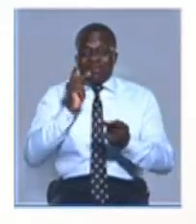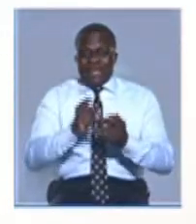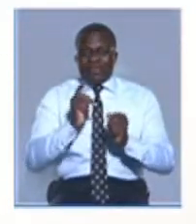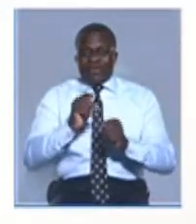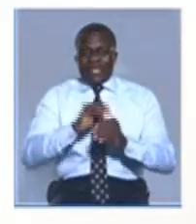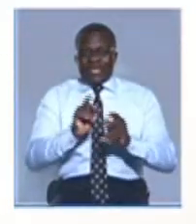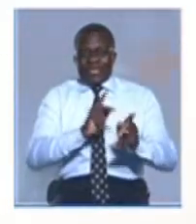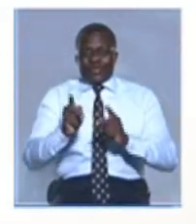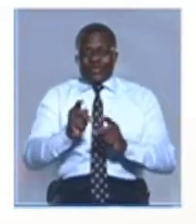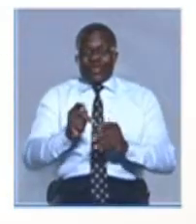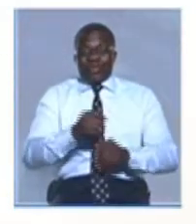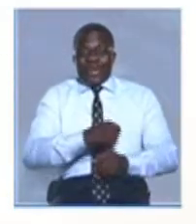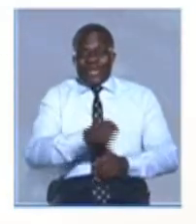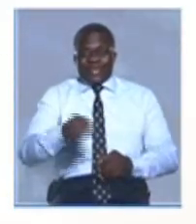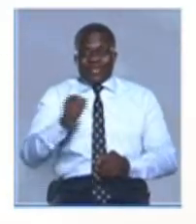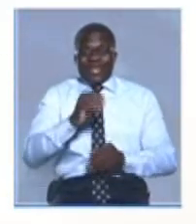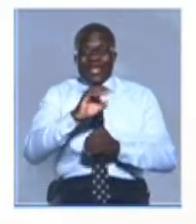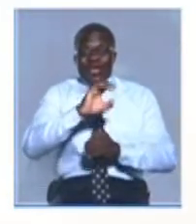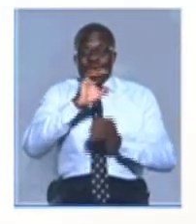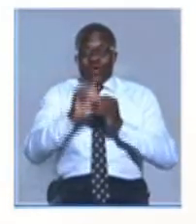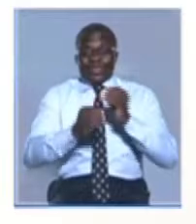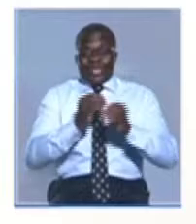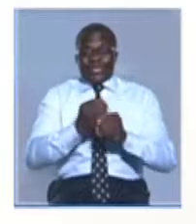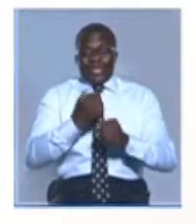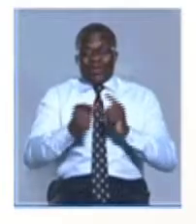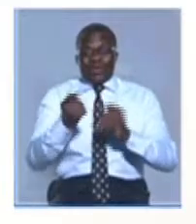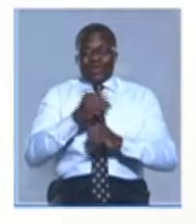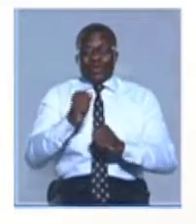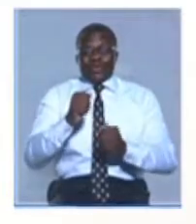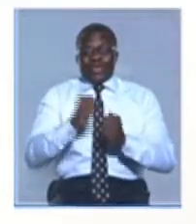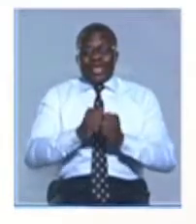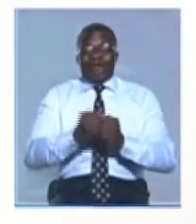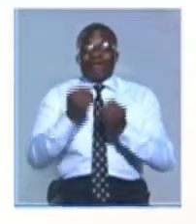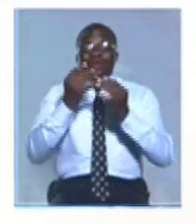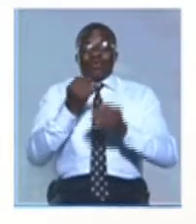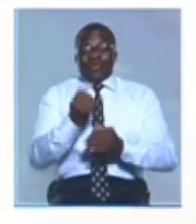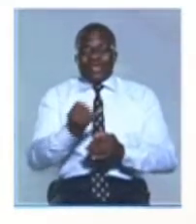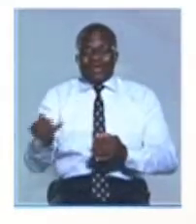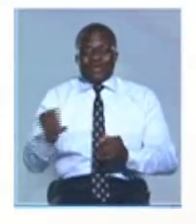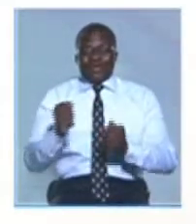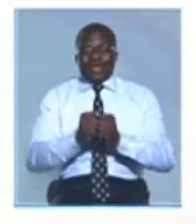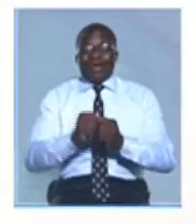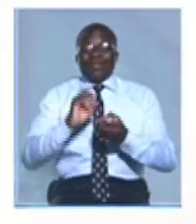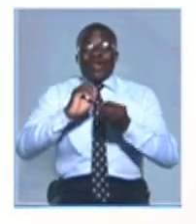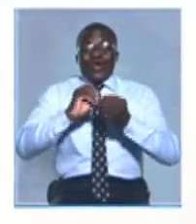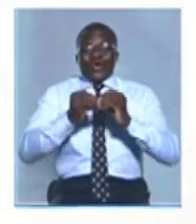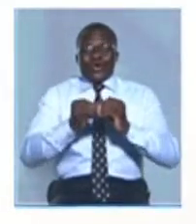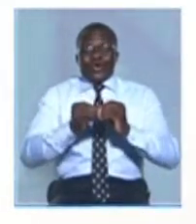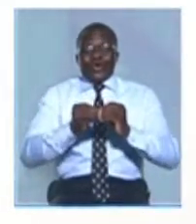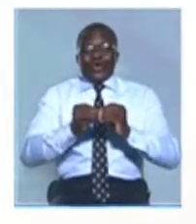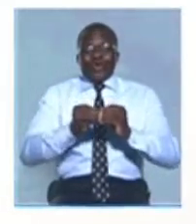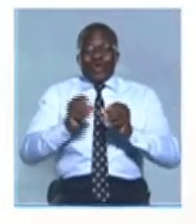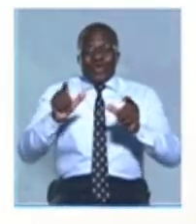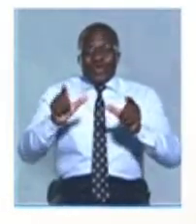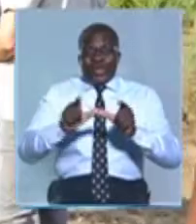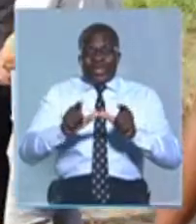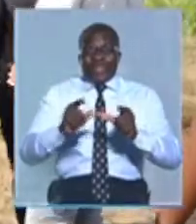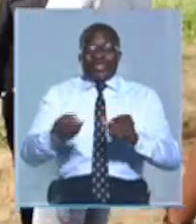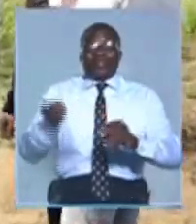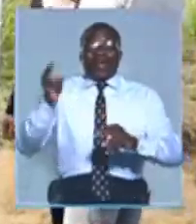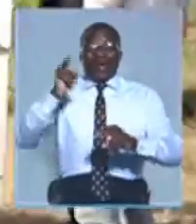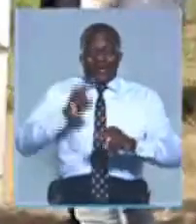sur le plan tennistique, sur le plan continental, mais aujourd'hui, avec ce nombre d'infrastructures, avec un nombre de licenciés qui va